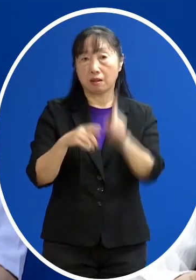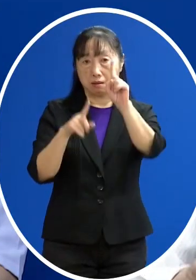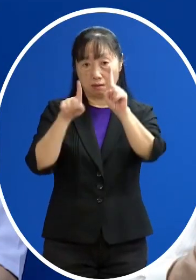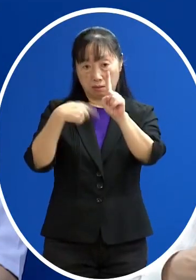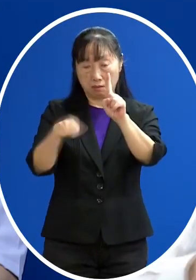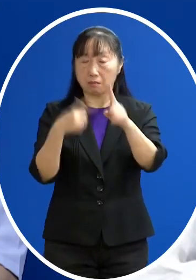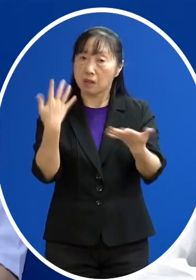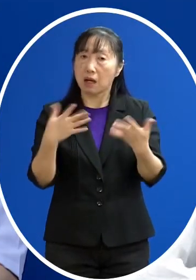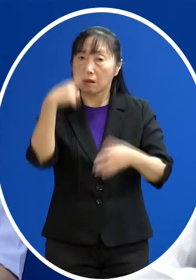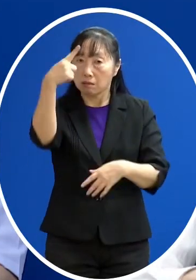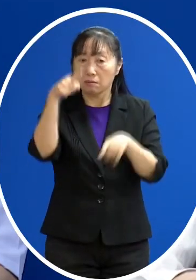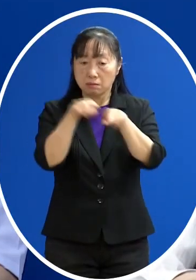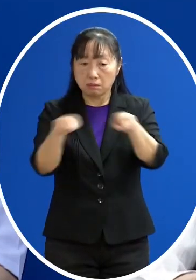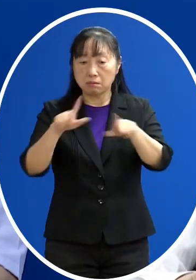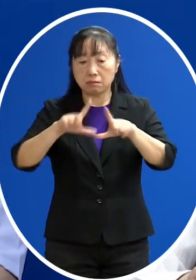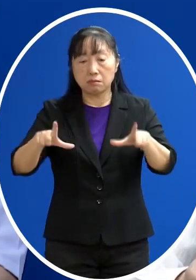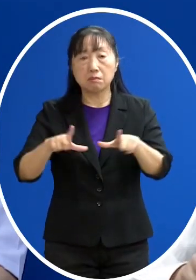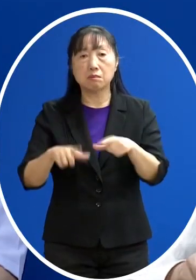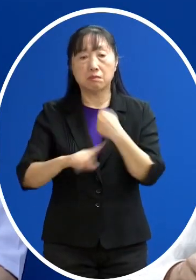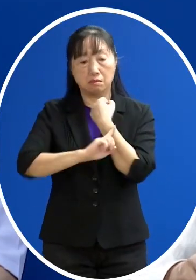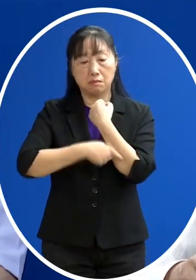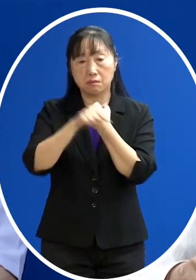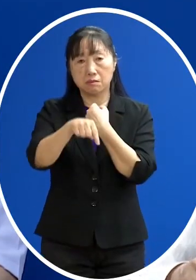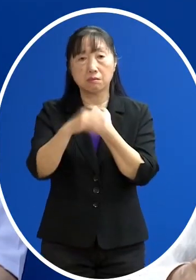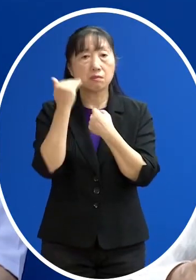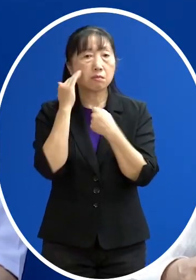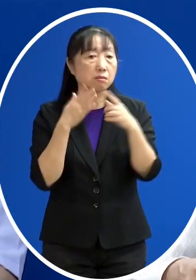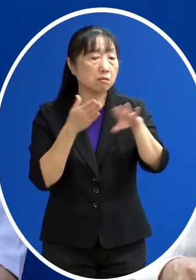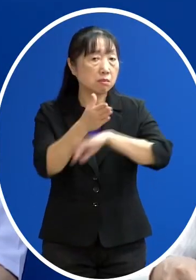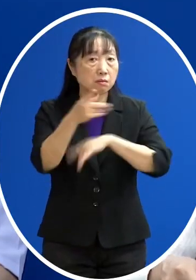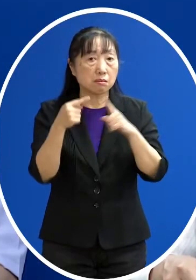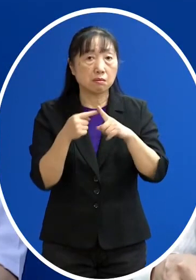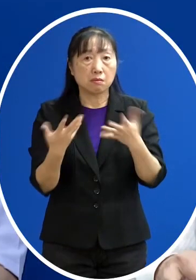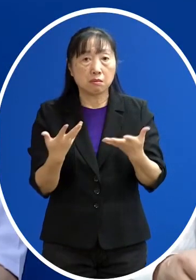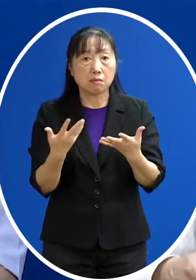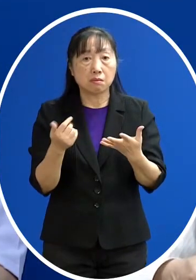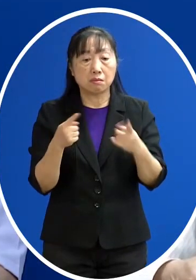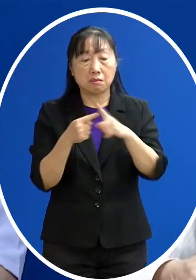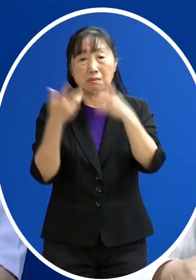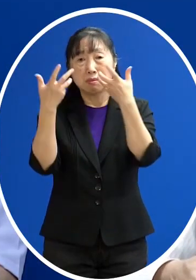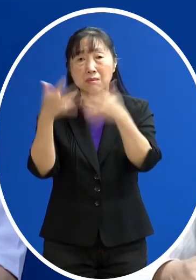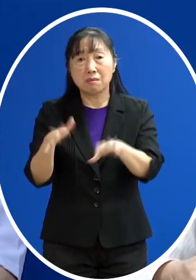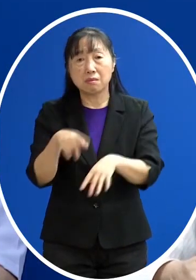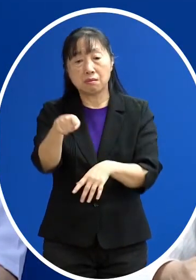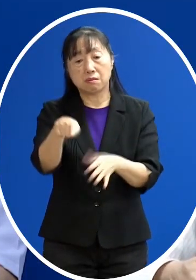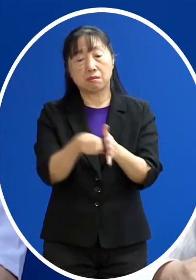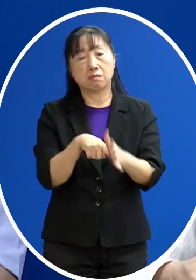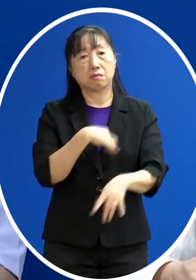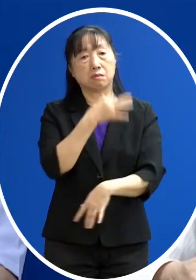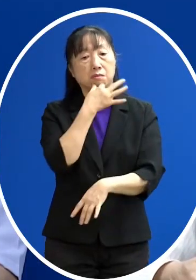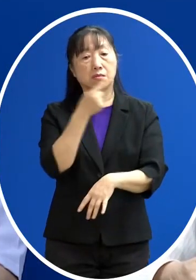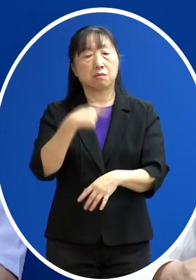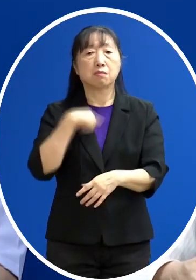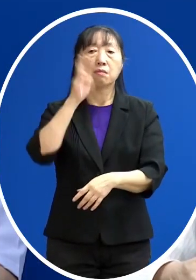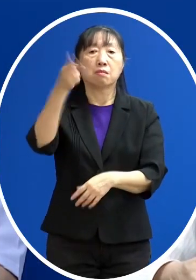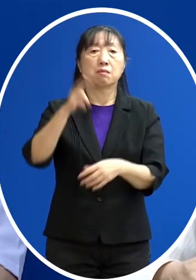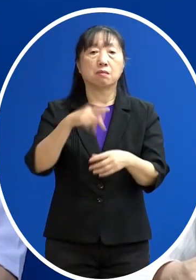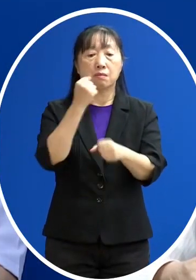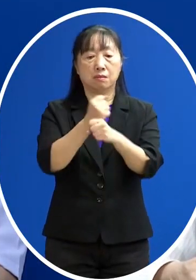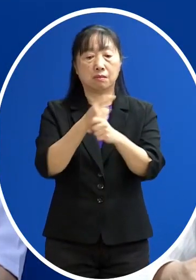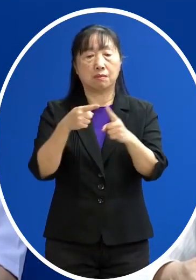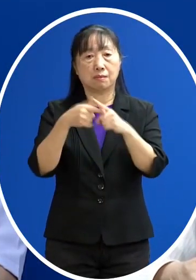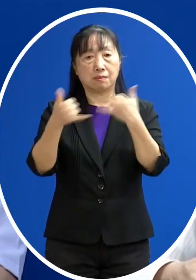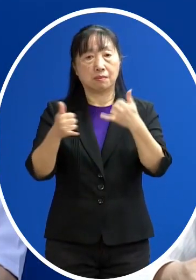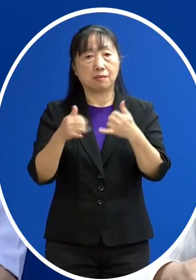大小为原则。如果这个超过的人的人流量太大的时候，要安排工作人员呢采取一